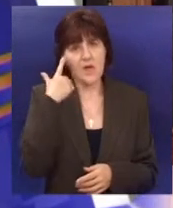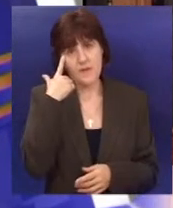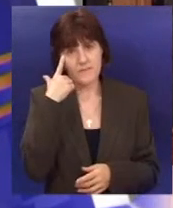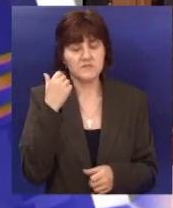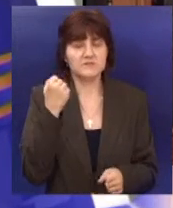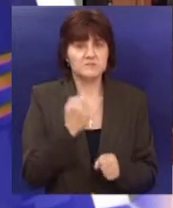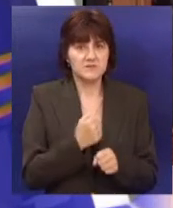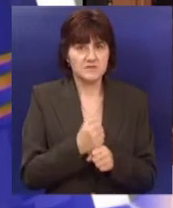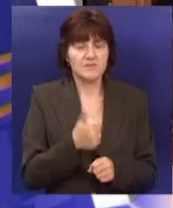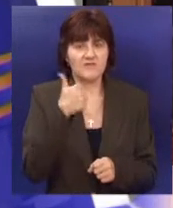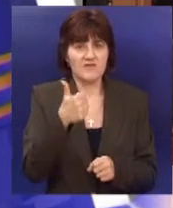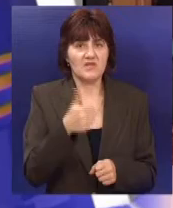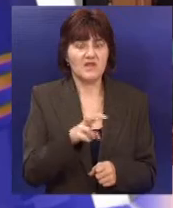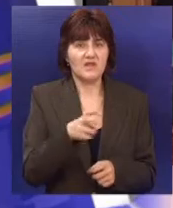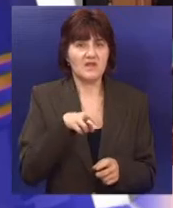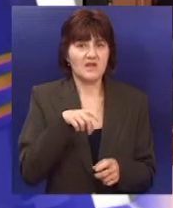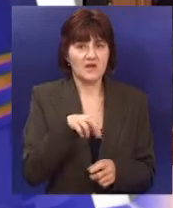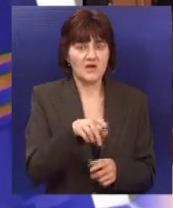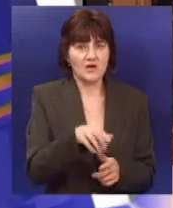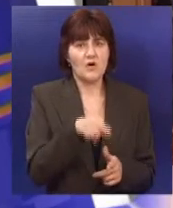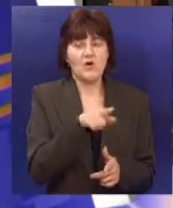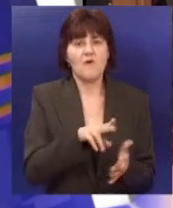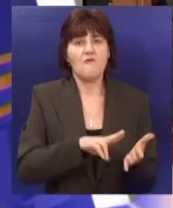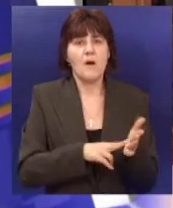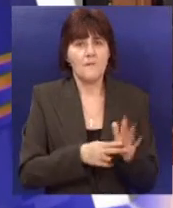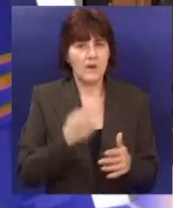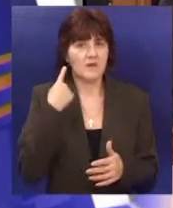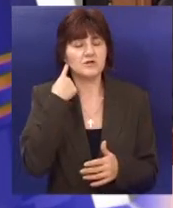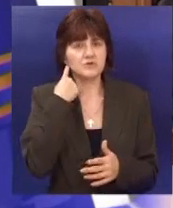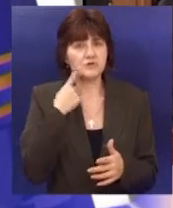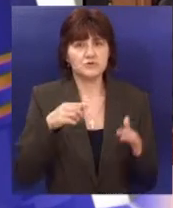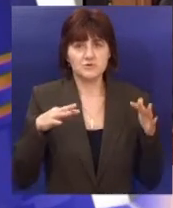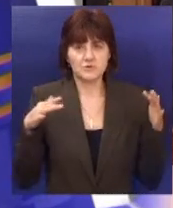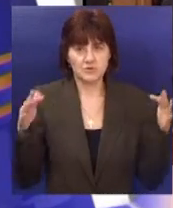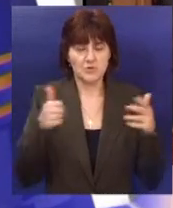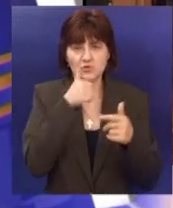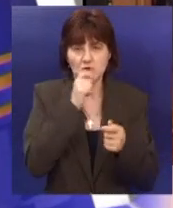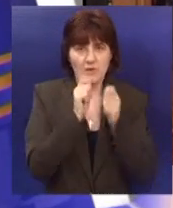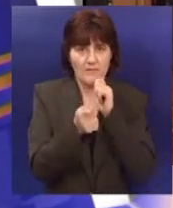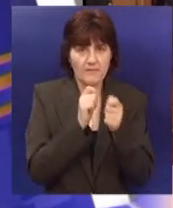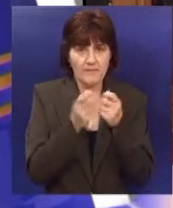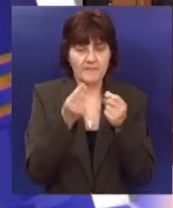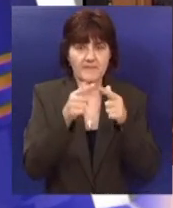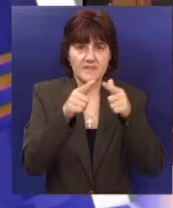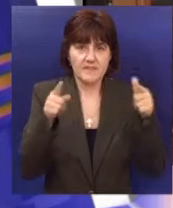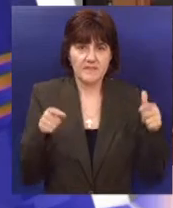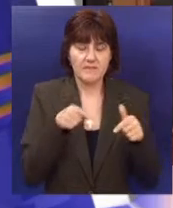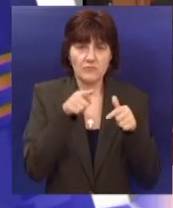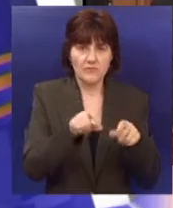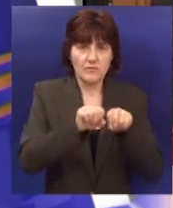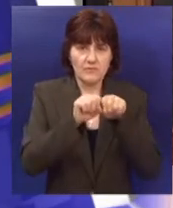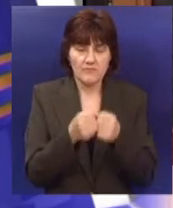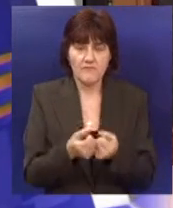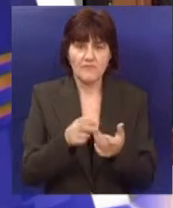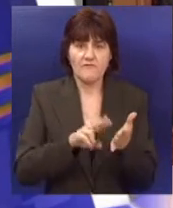i mislim da ćemo napraviti jedan iskorak koji je dobar. Pritom ovaj plan, jer ste čuli gospodina Ćopića, da je oko te parcele obustavljena